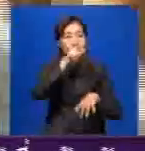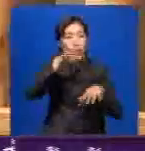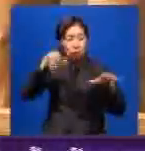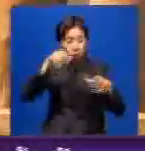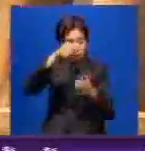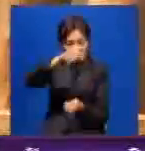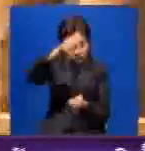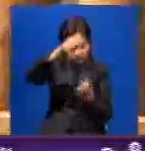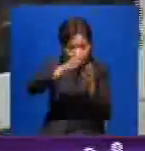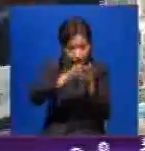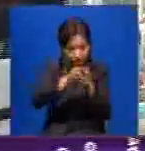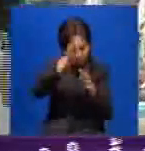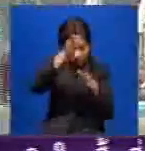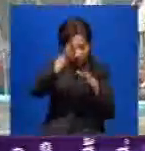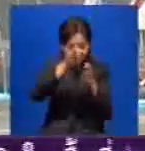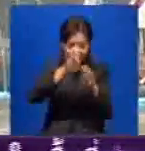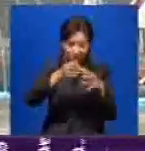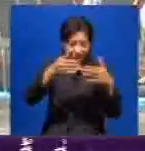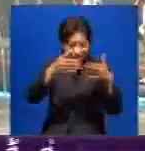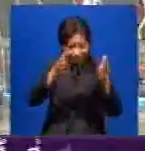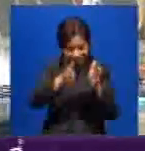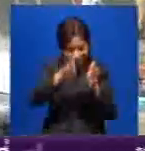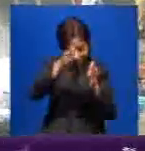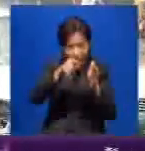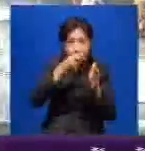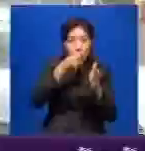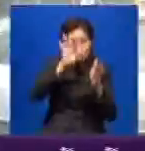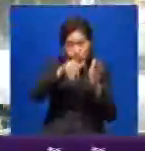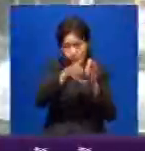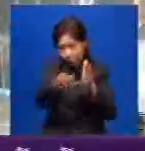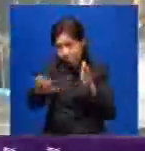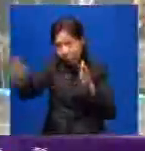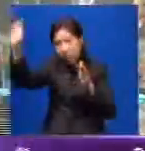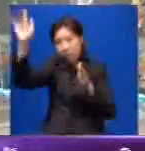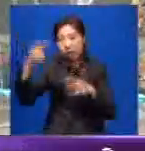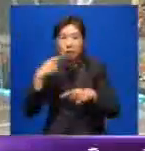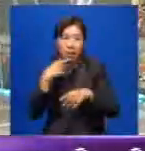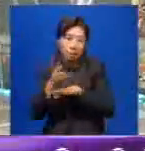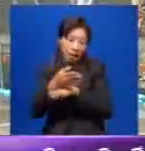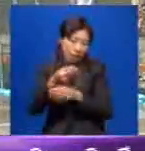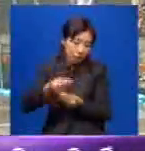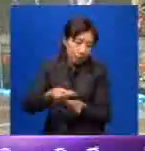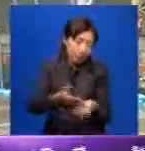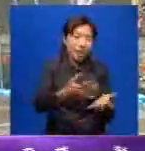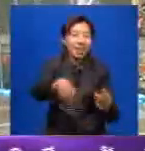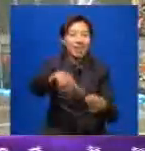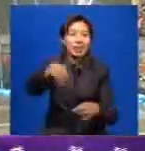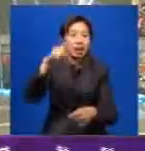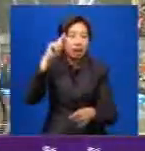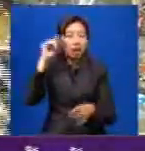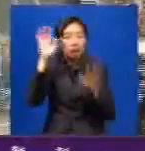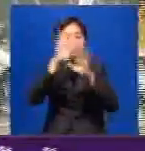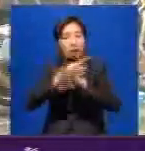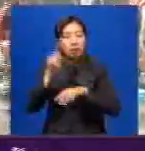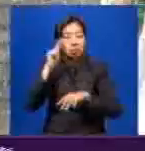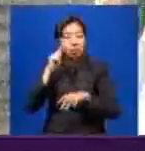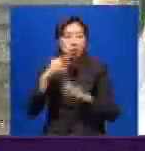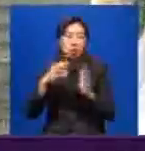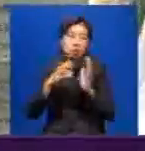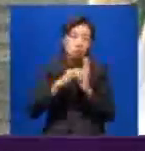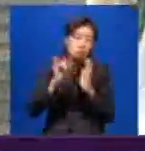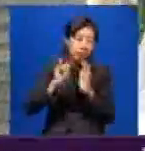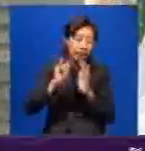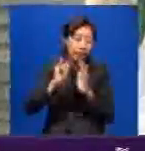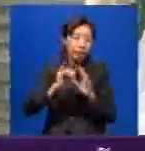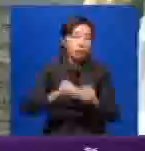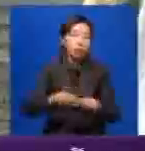ว่าเป็นการสะเดาะเคาะห์เสริมดวงชะตาเพื่อความเป็นสิริมงคลตลอดทั้งปีสำหรับบริเวณถนนสรีเขื่อนขันนะคะ